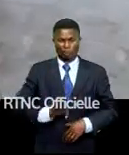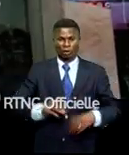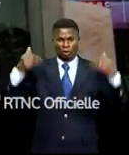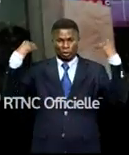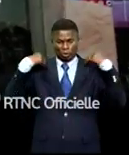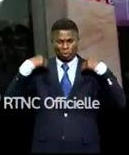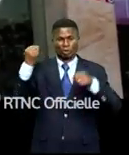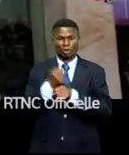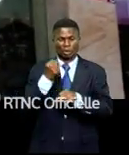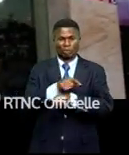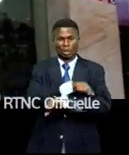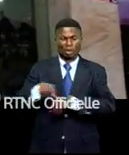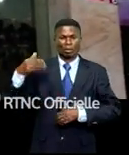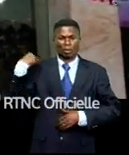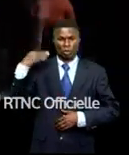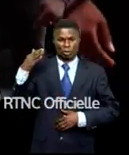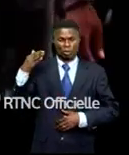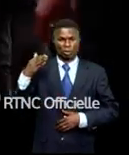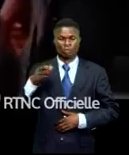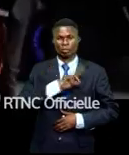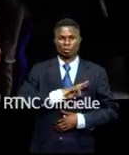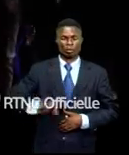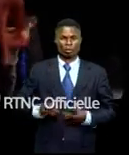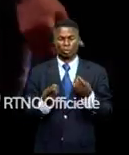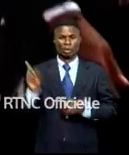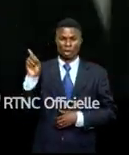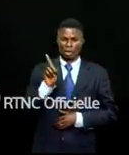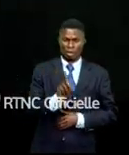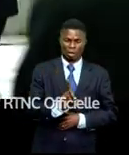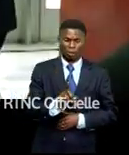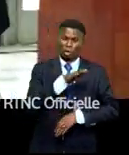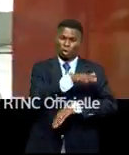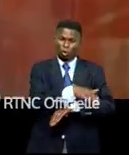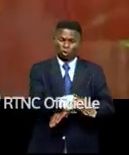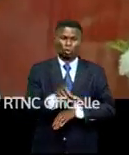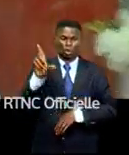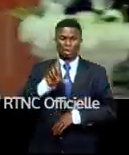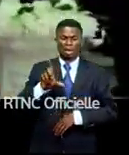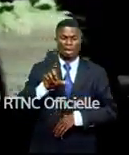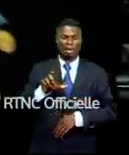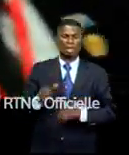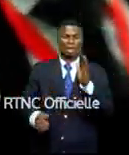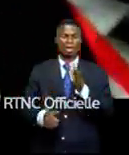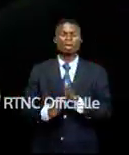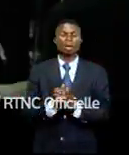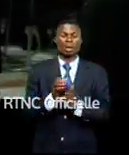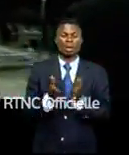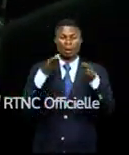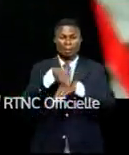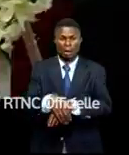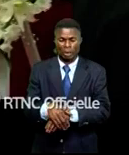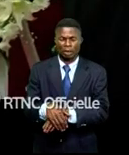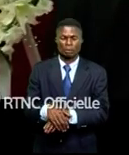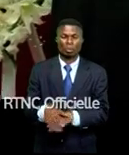bon fonctionnement des institutions de la République, est venu en début de soirée ce lundi aux obsèques de l'illustre disparu